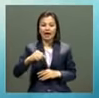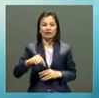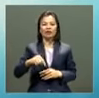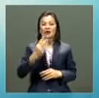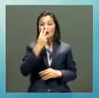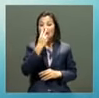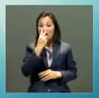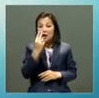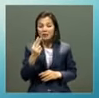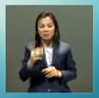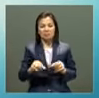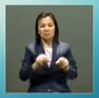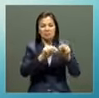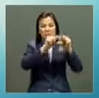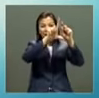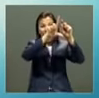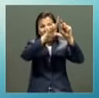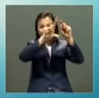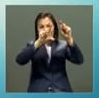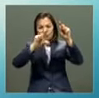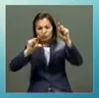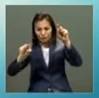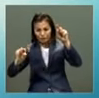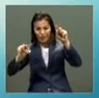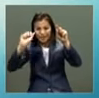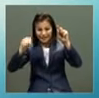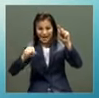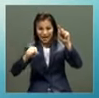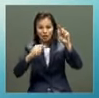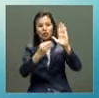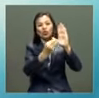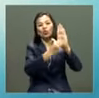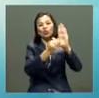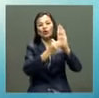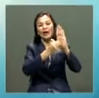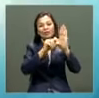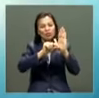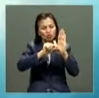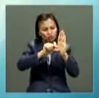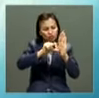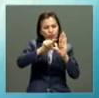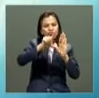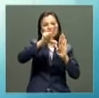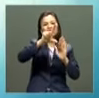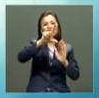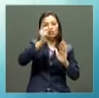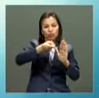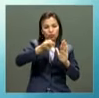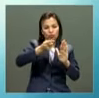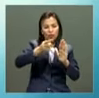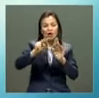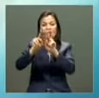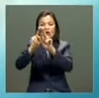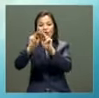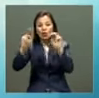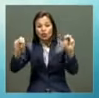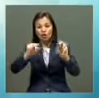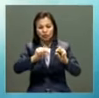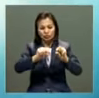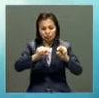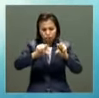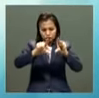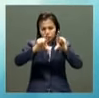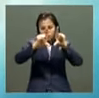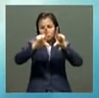ยแต่ของกรุงเทพมหานครยังสูงขึ้นกับนนทบุรีมันกลับทางกันน